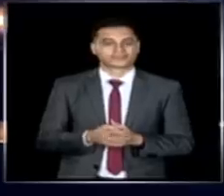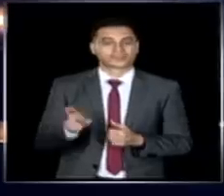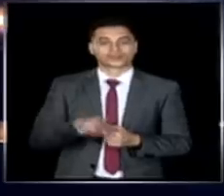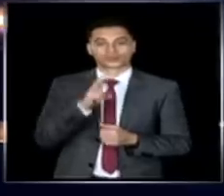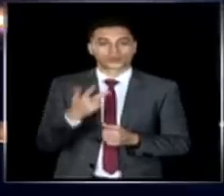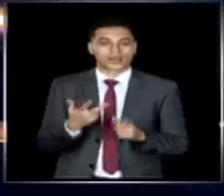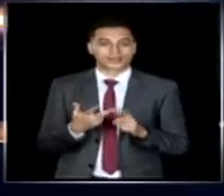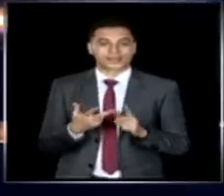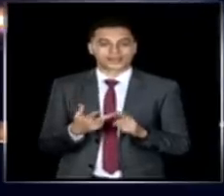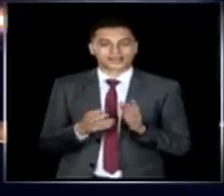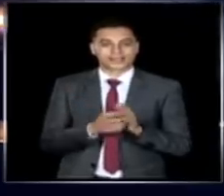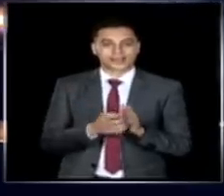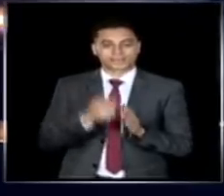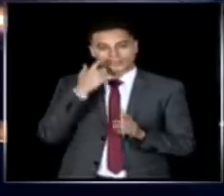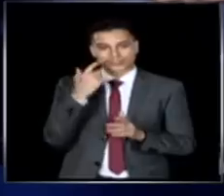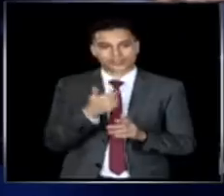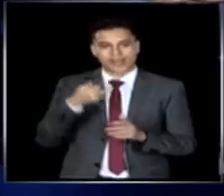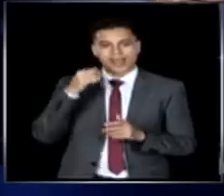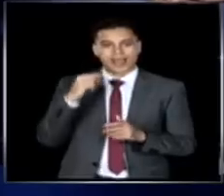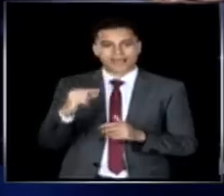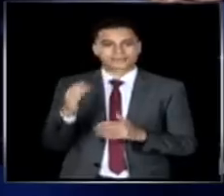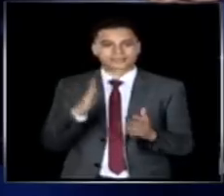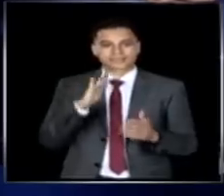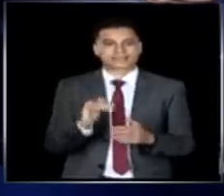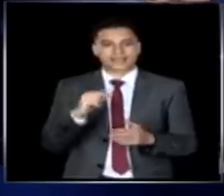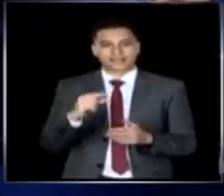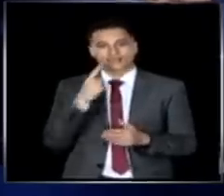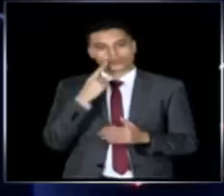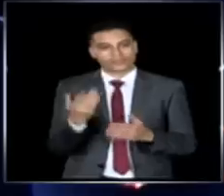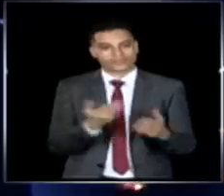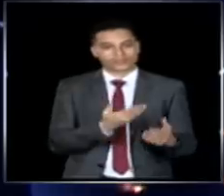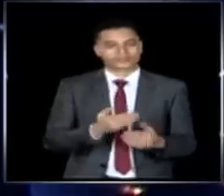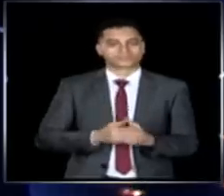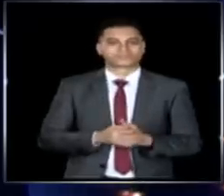السؤال الثالث لجامعة عين شمس، أحمد سيد، اتفضل يا أحمد.